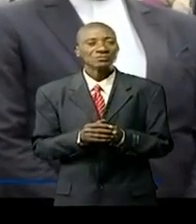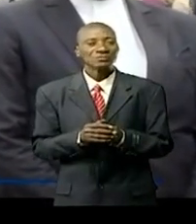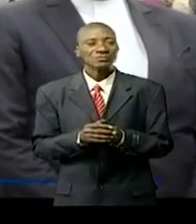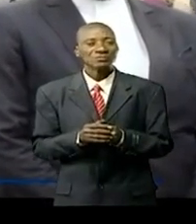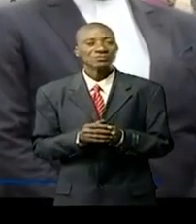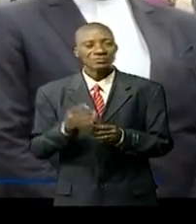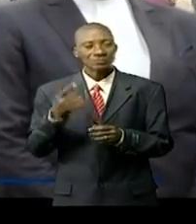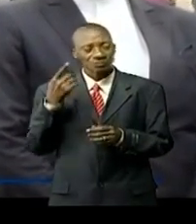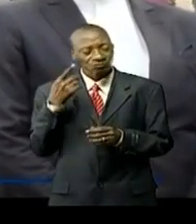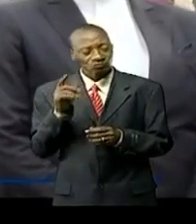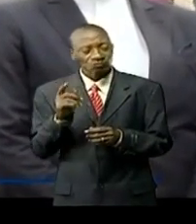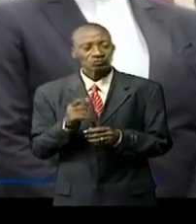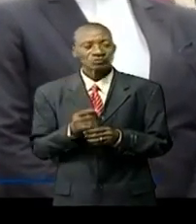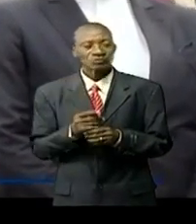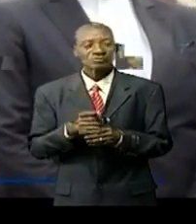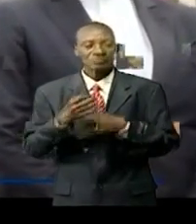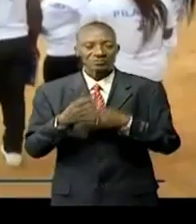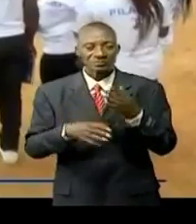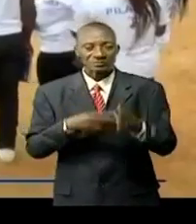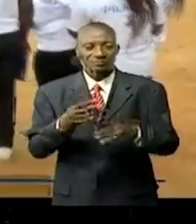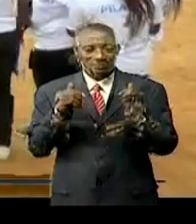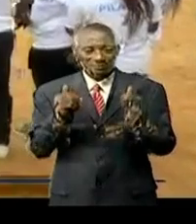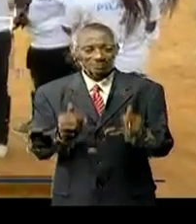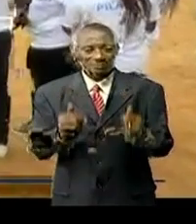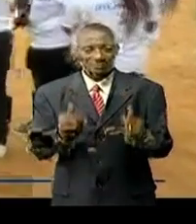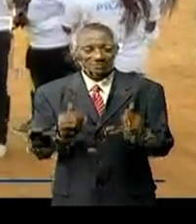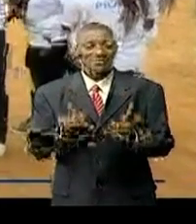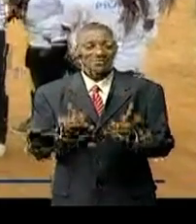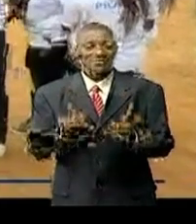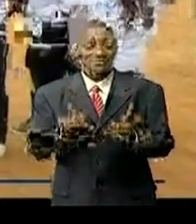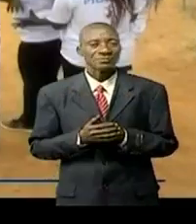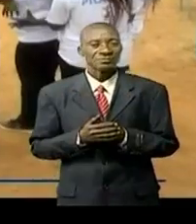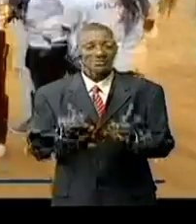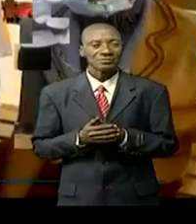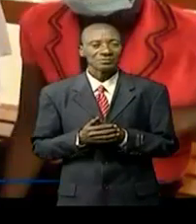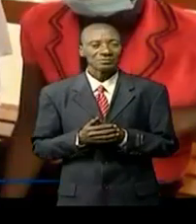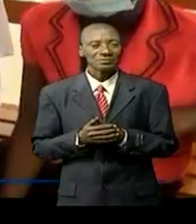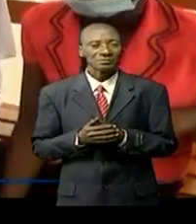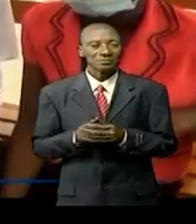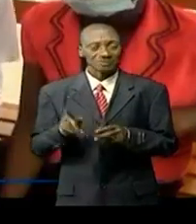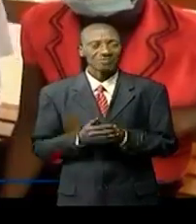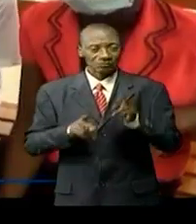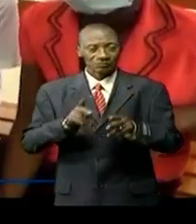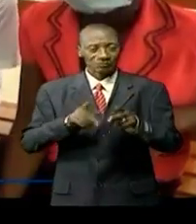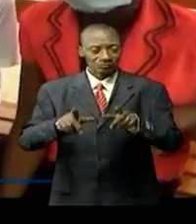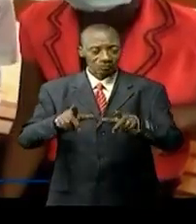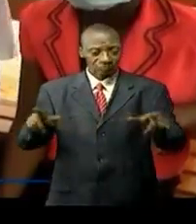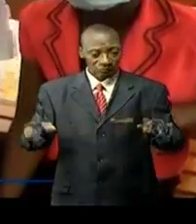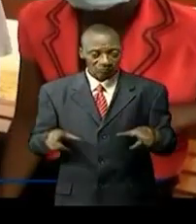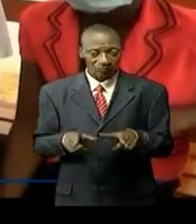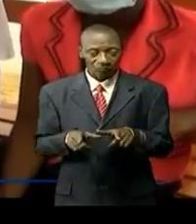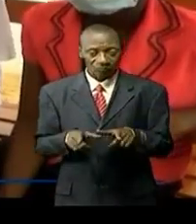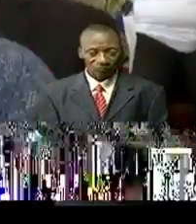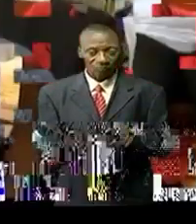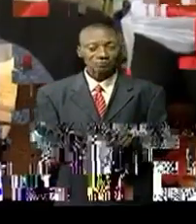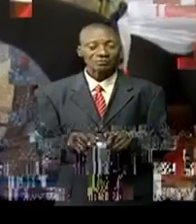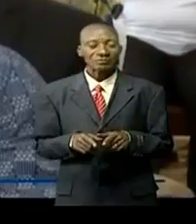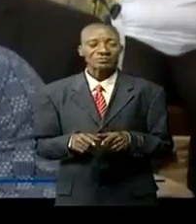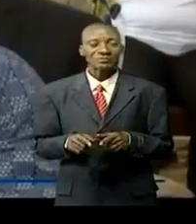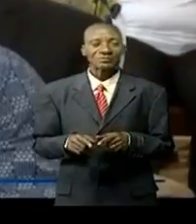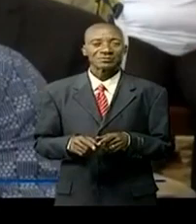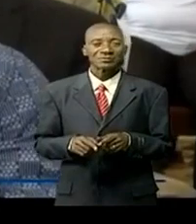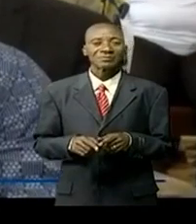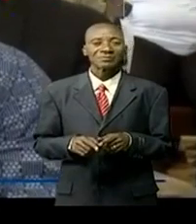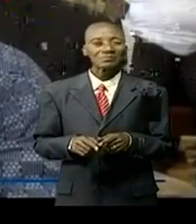l'association fonctionner sans interférence. À noter que la population locale reste celle gestionnaire de ces